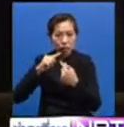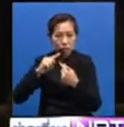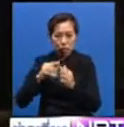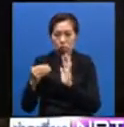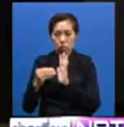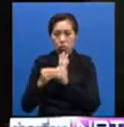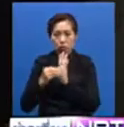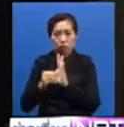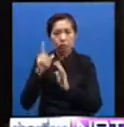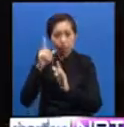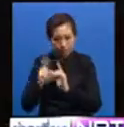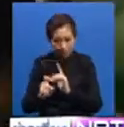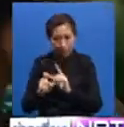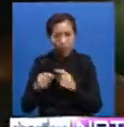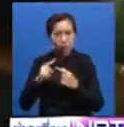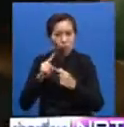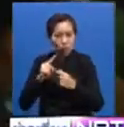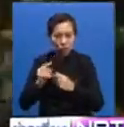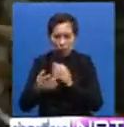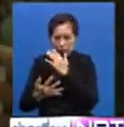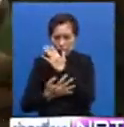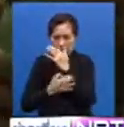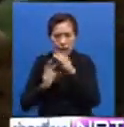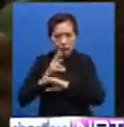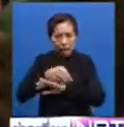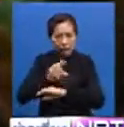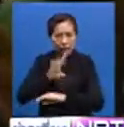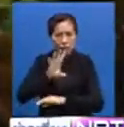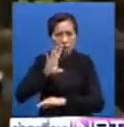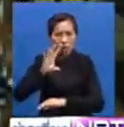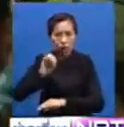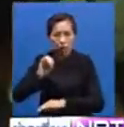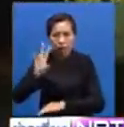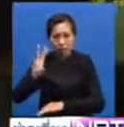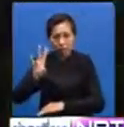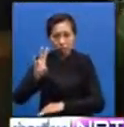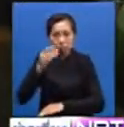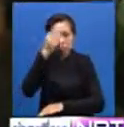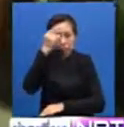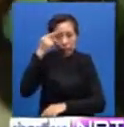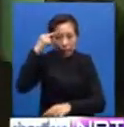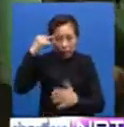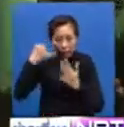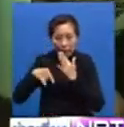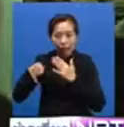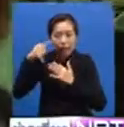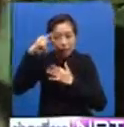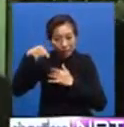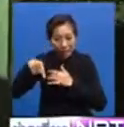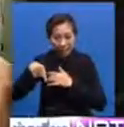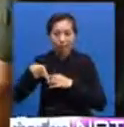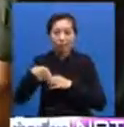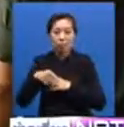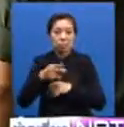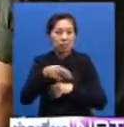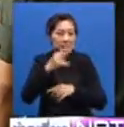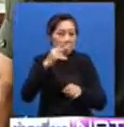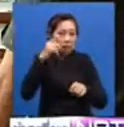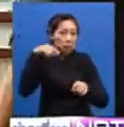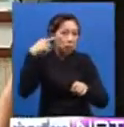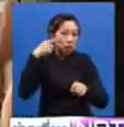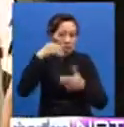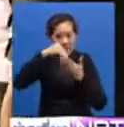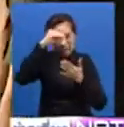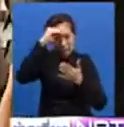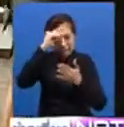กรุงเทพฯจนเสียชีวิตภายในซอยรามคำแหง 107เพราะเข้าใจว่าเป็นผู้ที่ยิงนักศึกษาหญิงมหาวิทยาลัยเทคโนโลยี